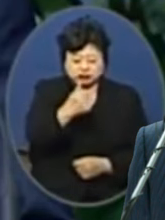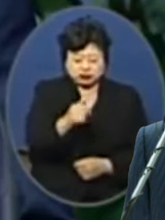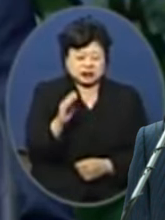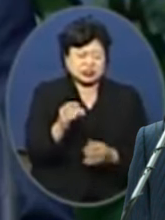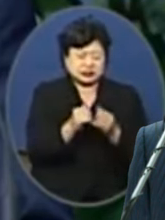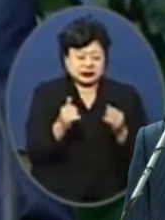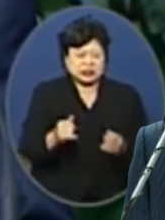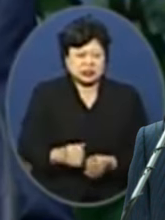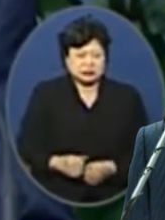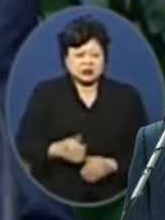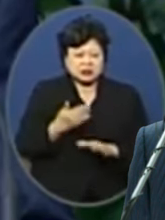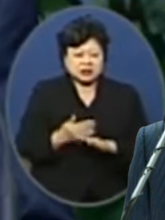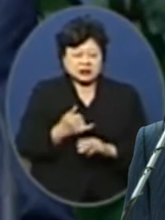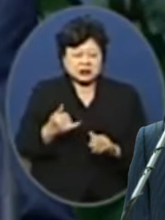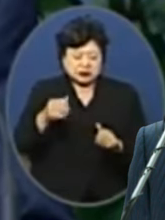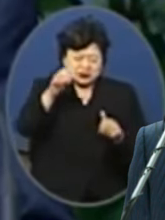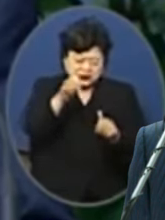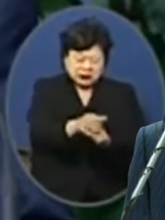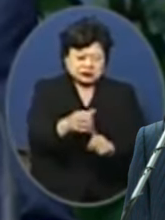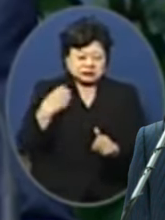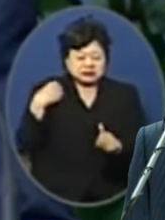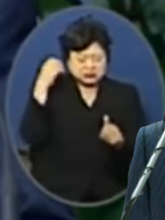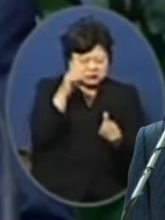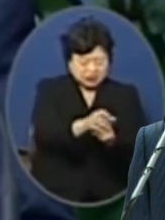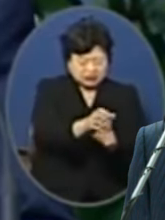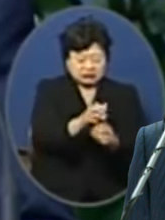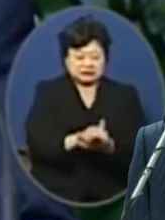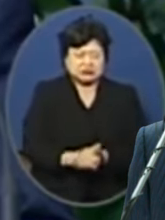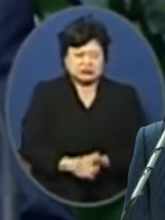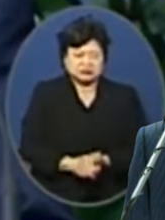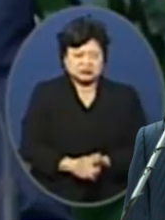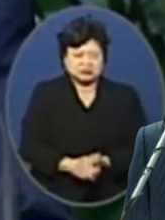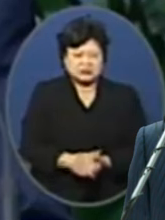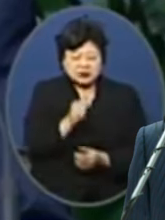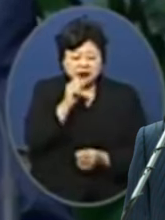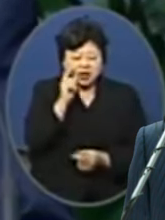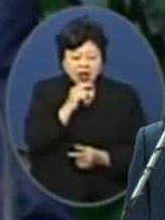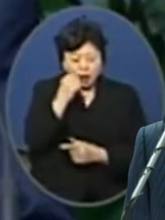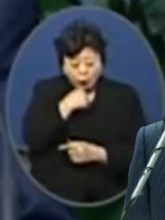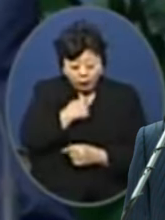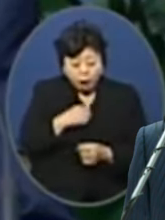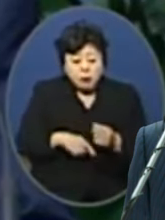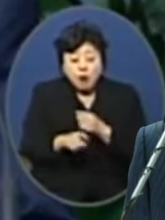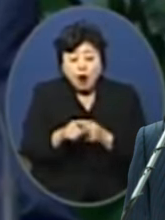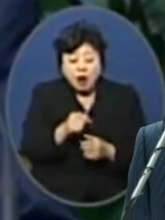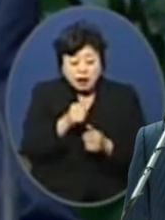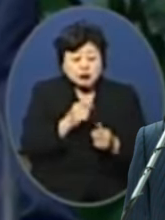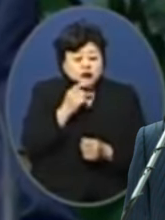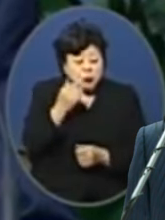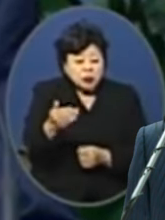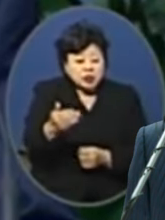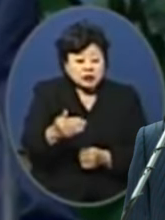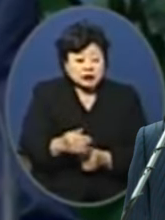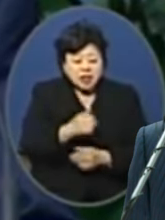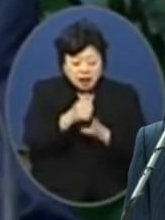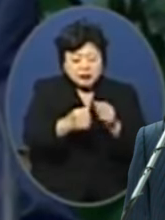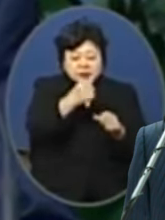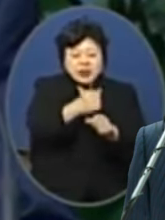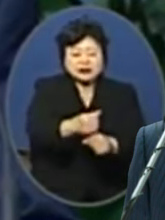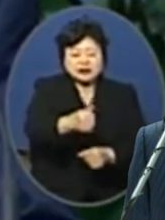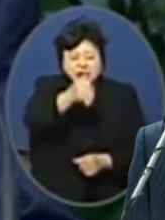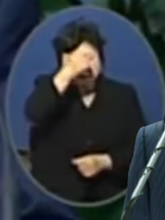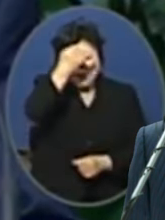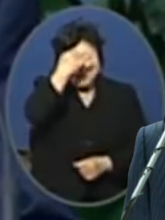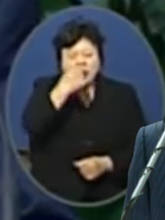사람은 책임을 다른 사람에게는지 미루는 것입니다 왜 선악과를 따먹었냐 하나님이 지어주신